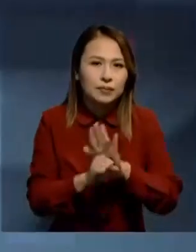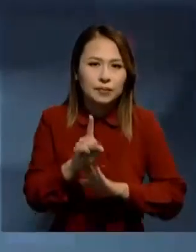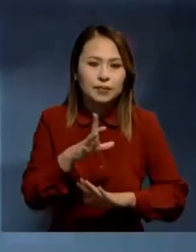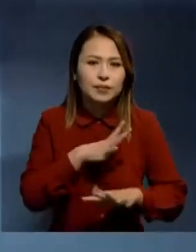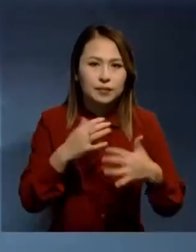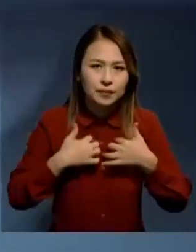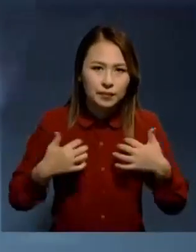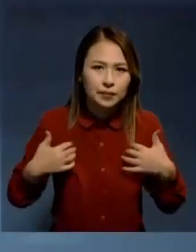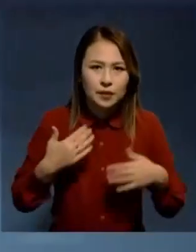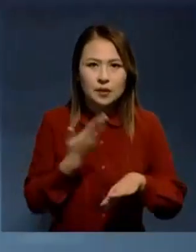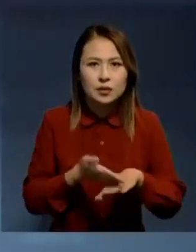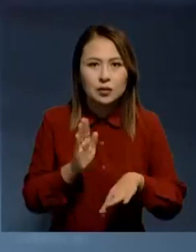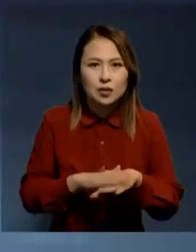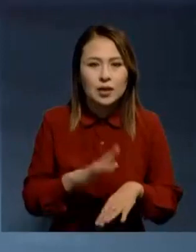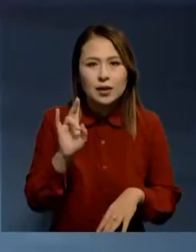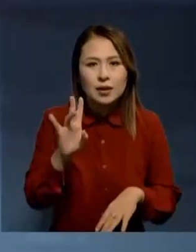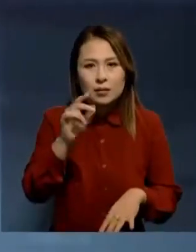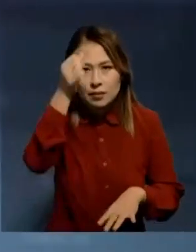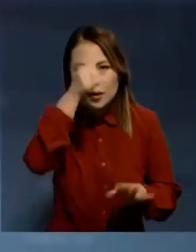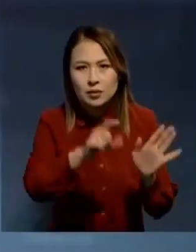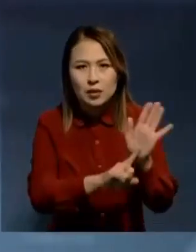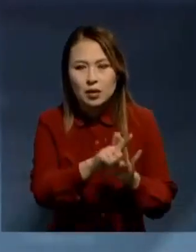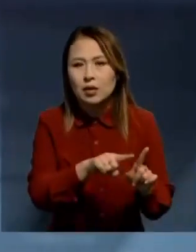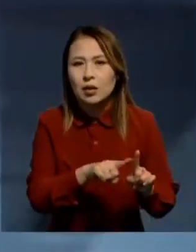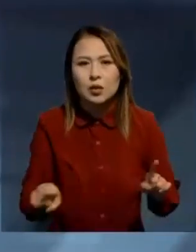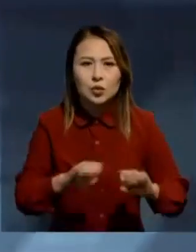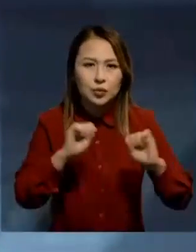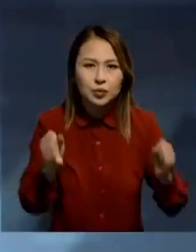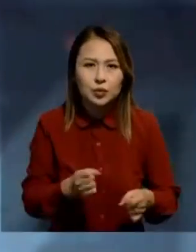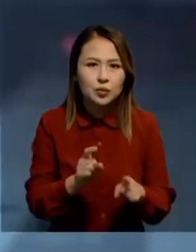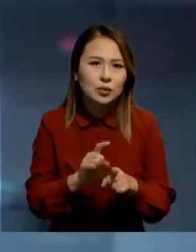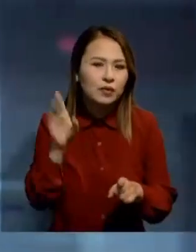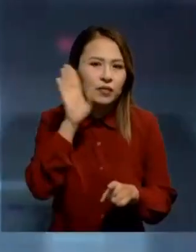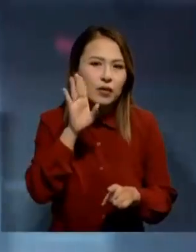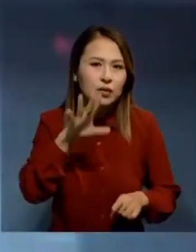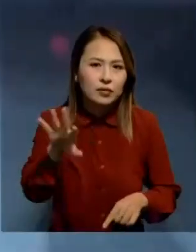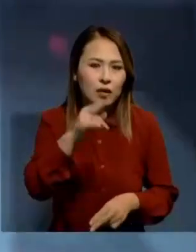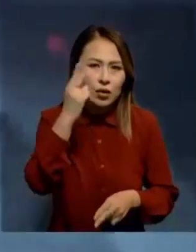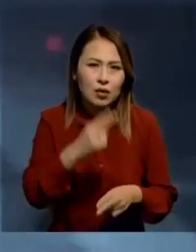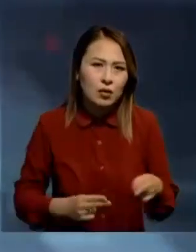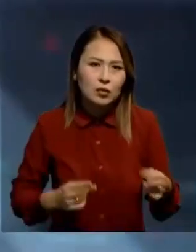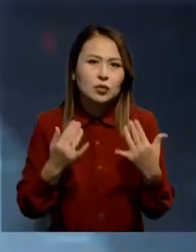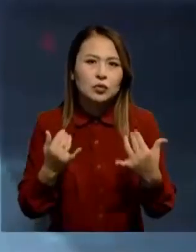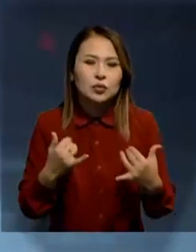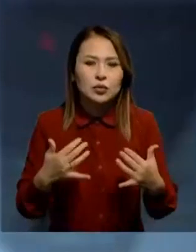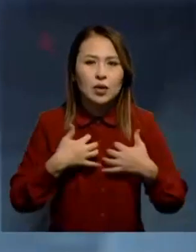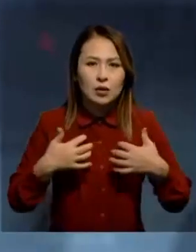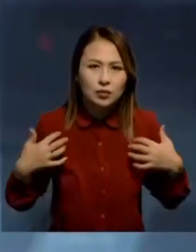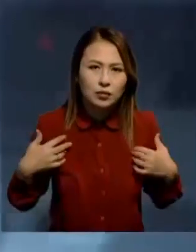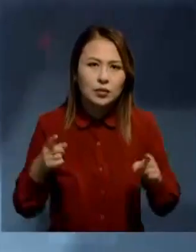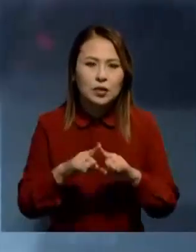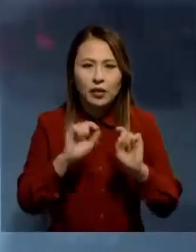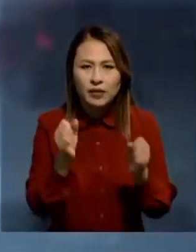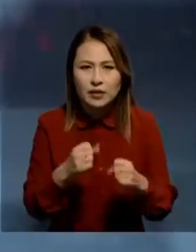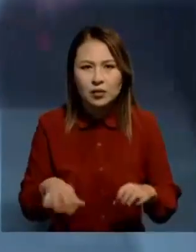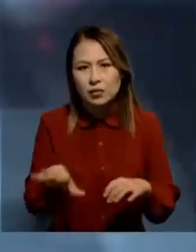da şanğa kıyın tiyip tur. Karasha ayının basından bastalğan ayaz aşık su közdörün katırıp tastad. Törtkülük mal amalsızdan kuduk